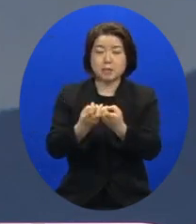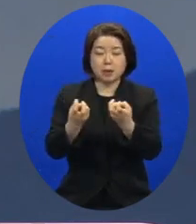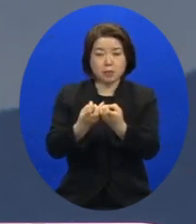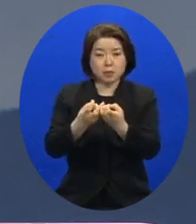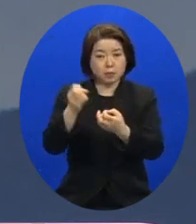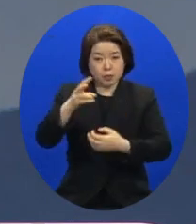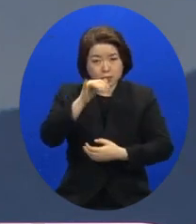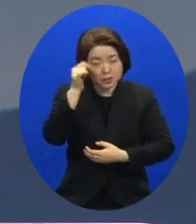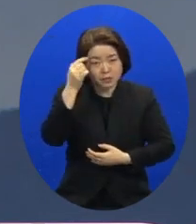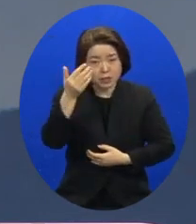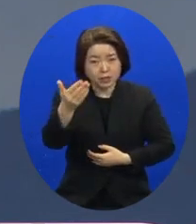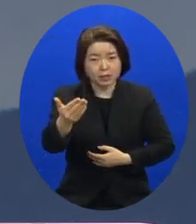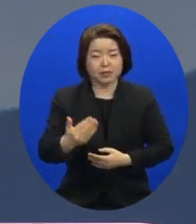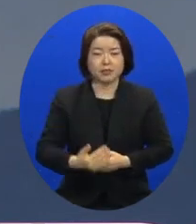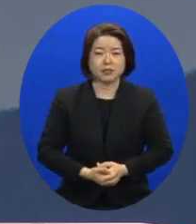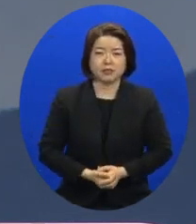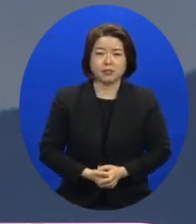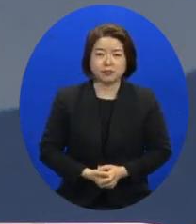있습니까?